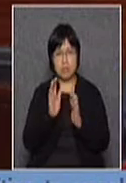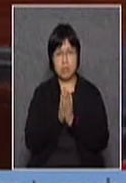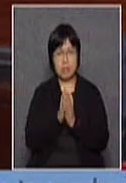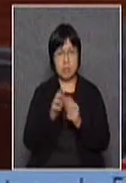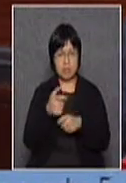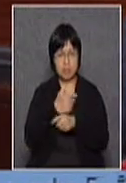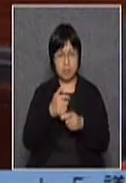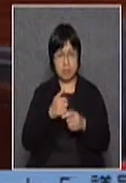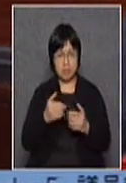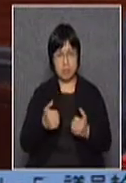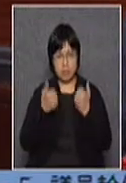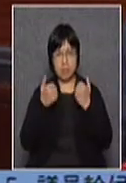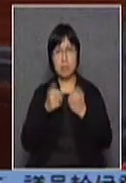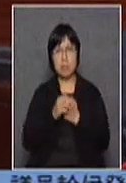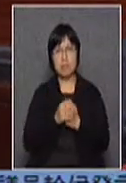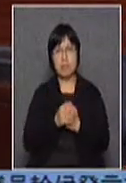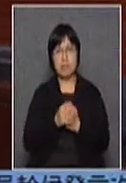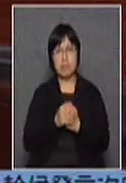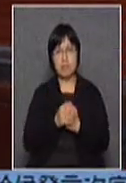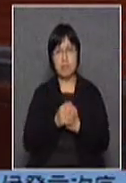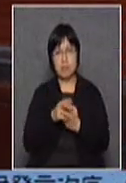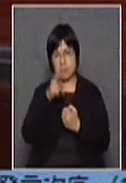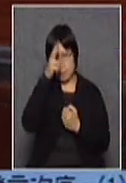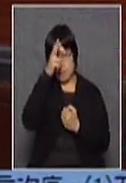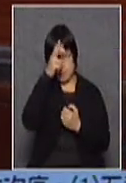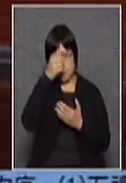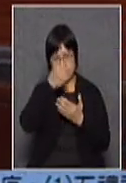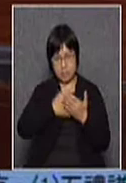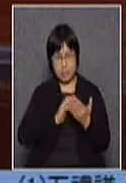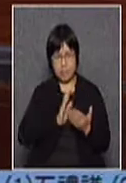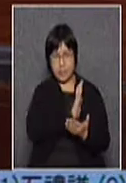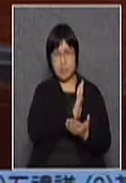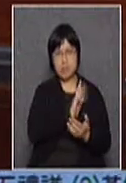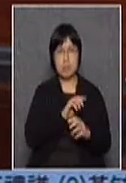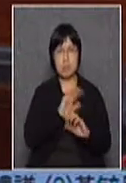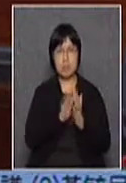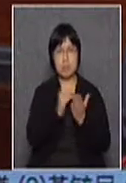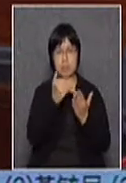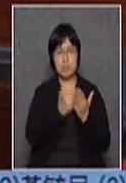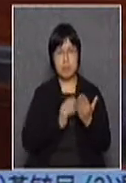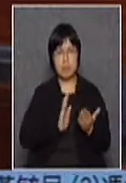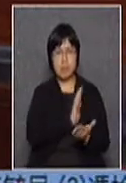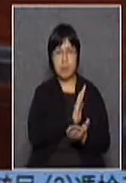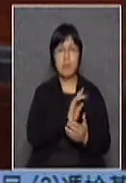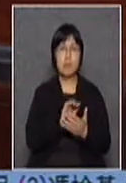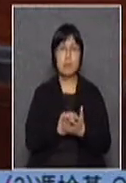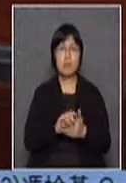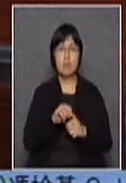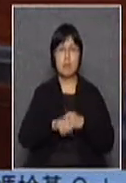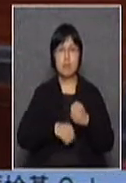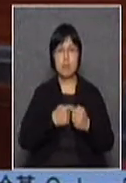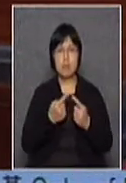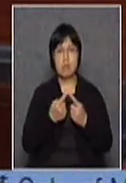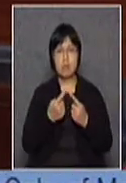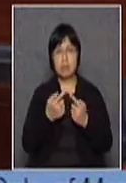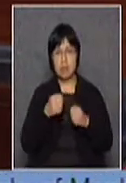濟得益方面，在基於政府的政策的偏頗，基於整個制度的偏頗，是令到勞動人口、勞動